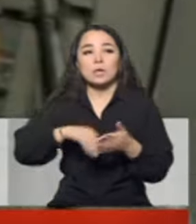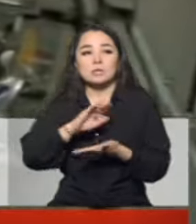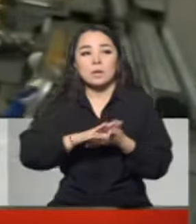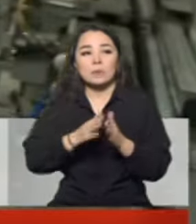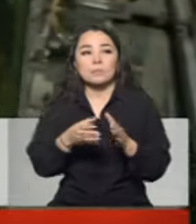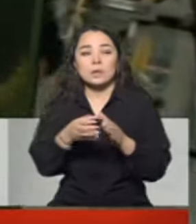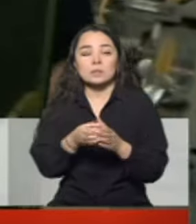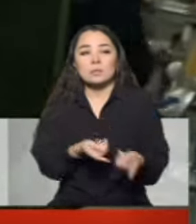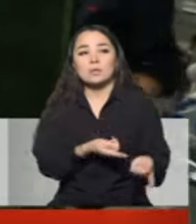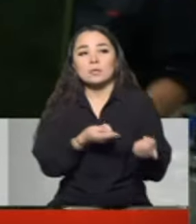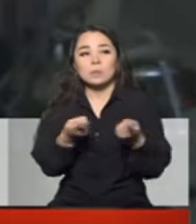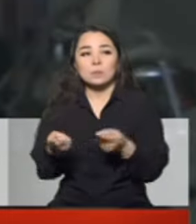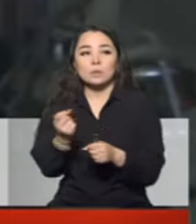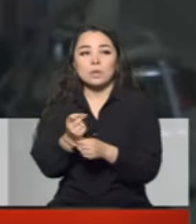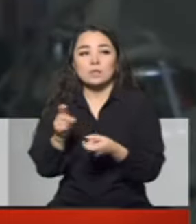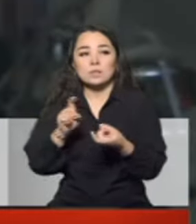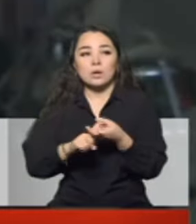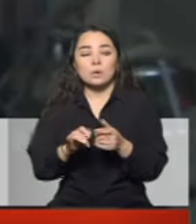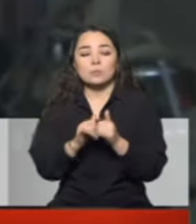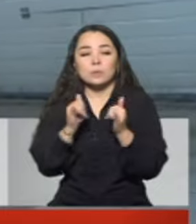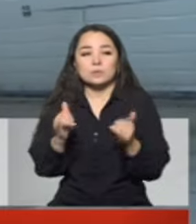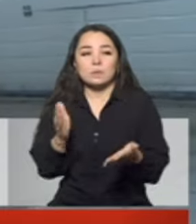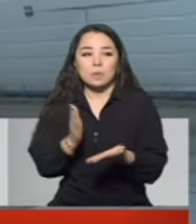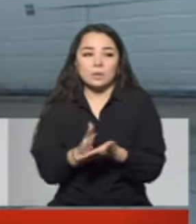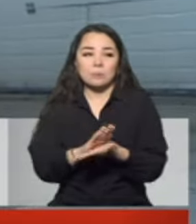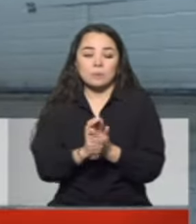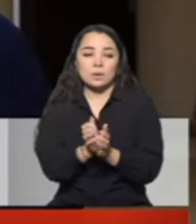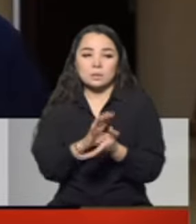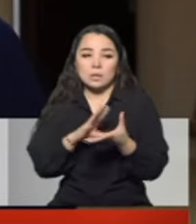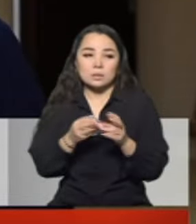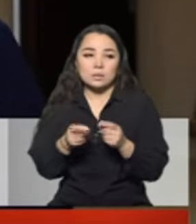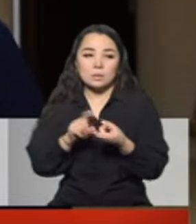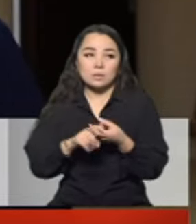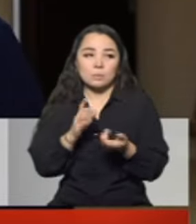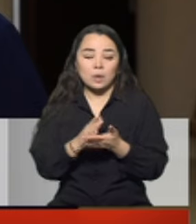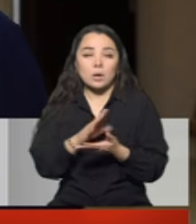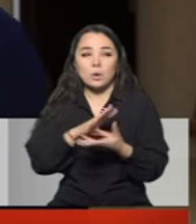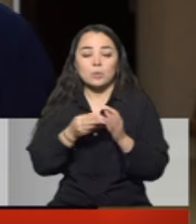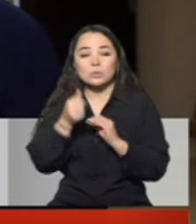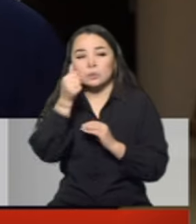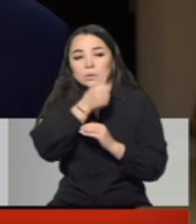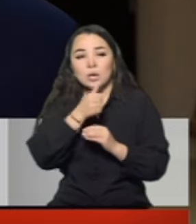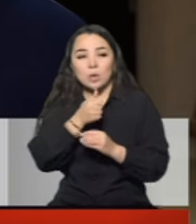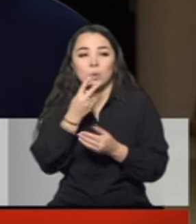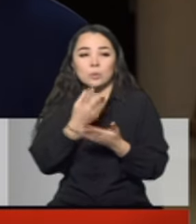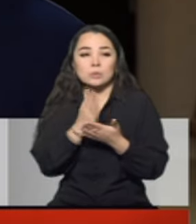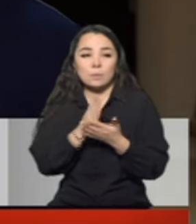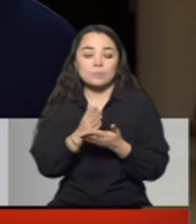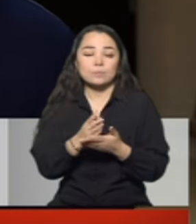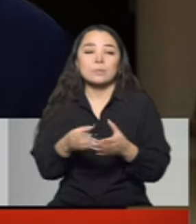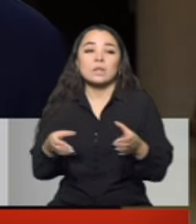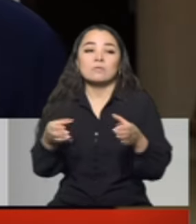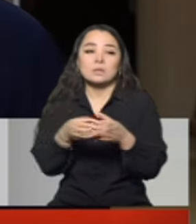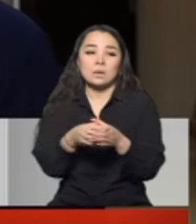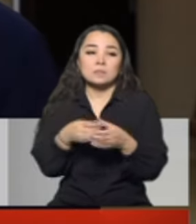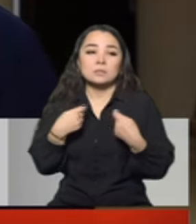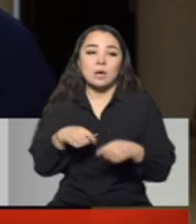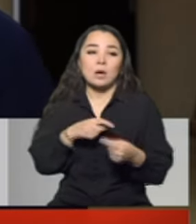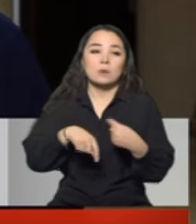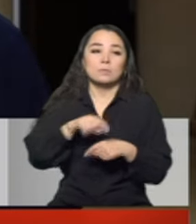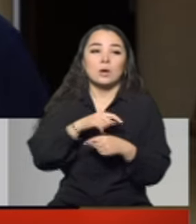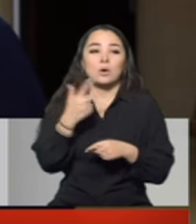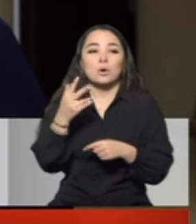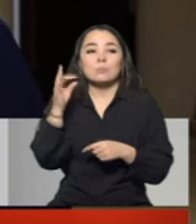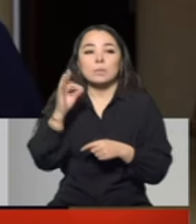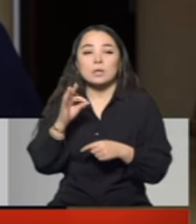көрсету, тасымалдау саласында тығыз байланыс орнатқан. Былтырғы жылдың қорытындысы бойынша Ресей Федерациясының тауар айналымы 3%-ға